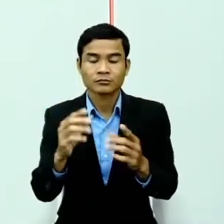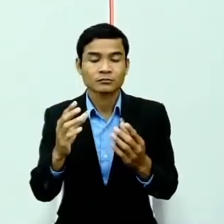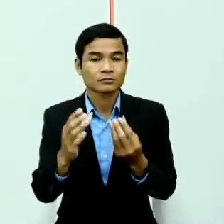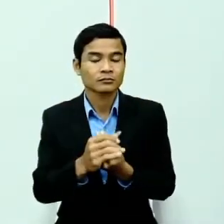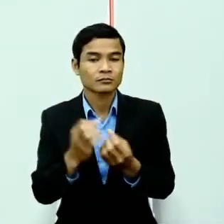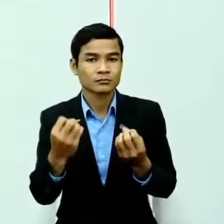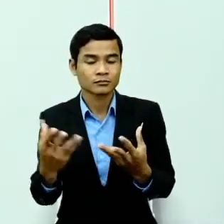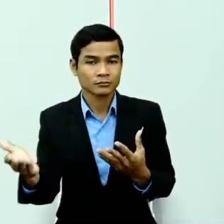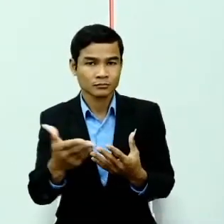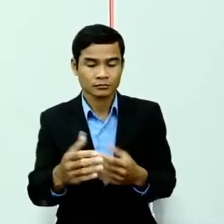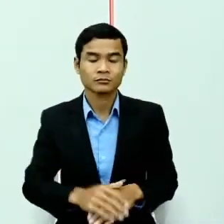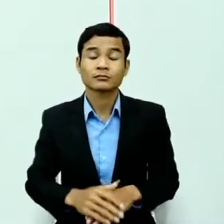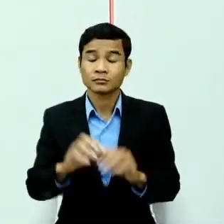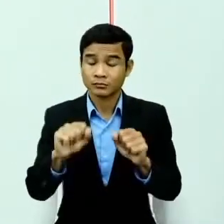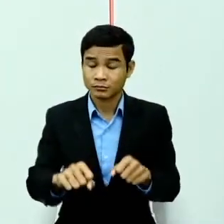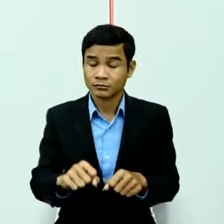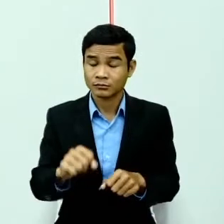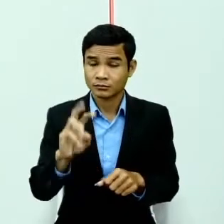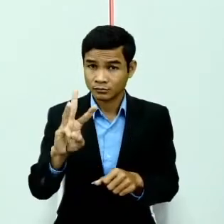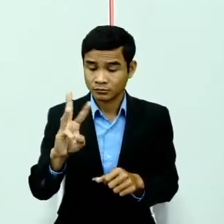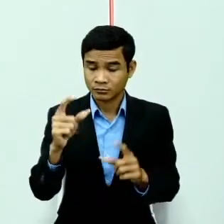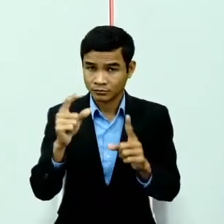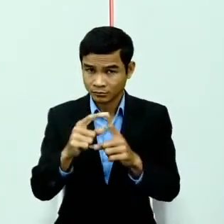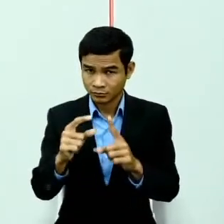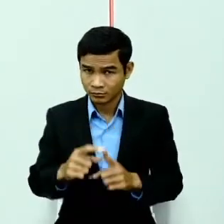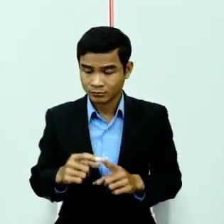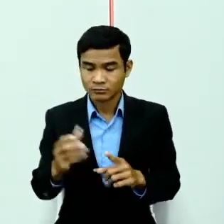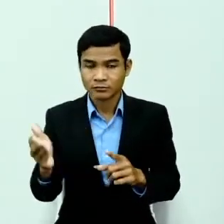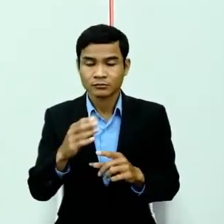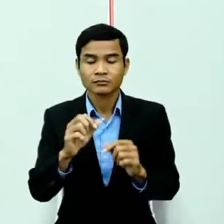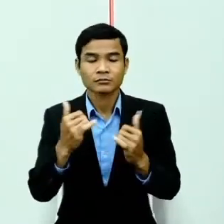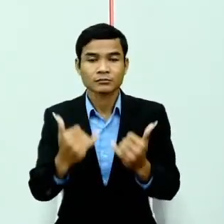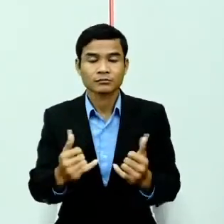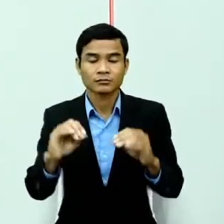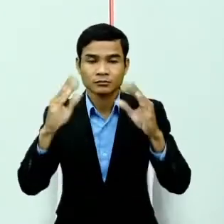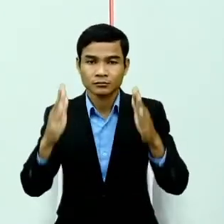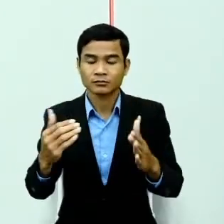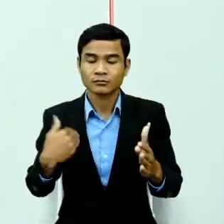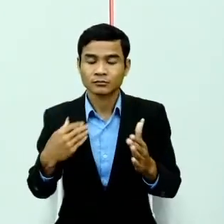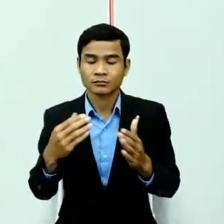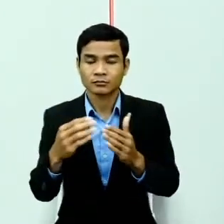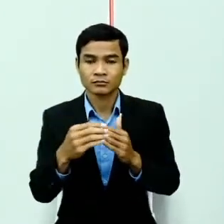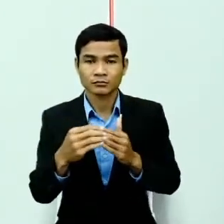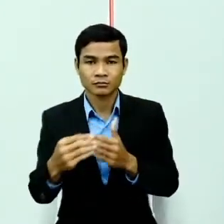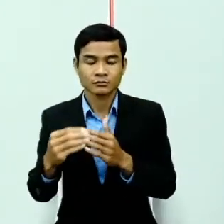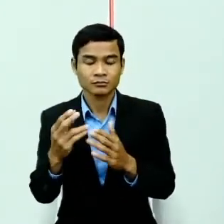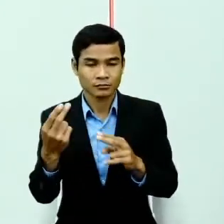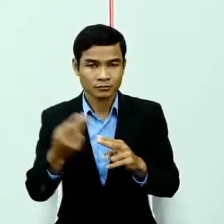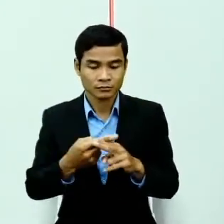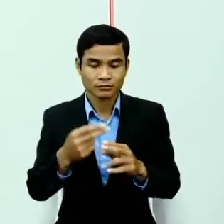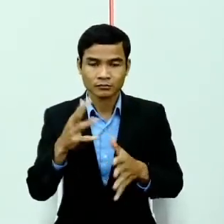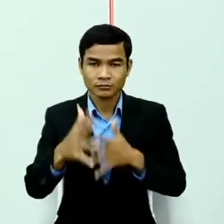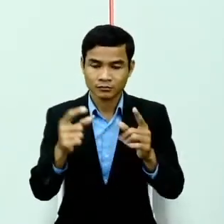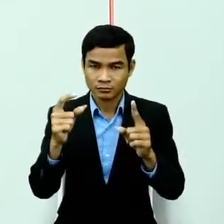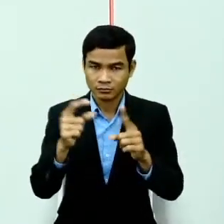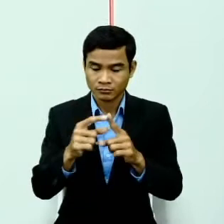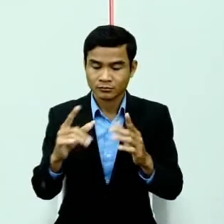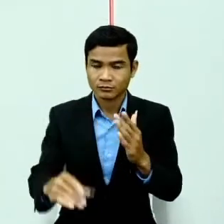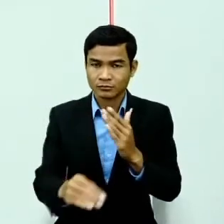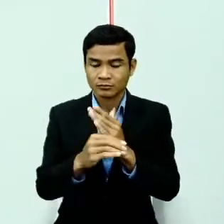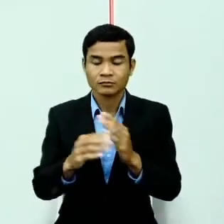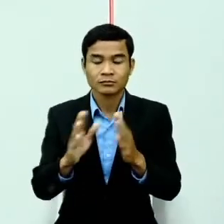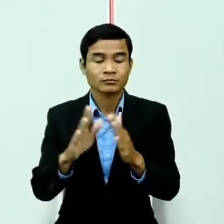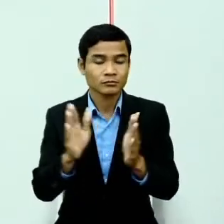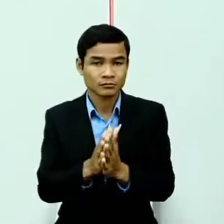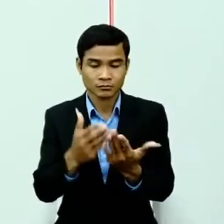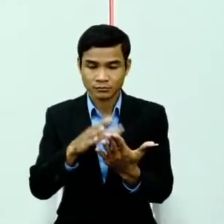màn bịa đại con cha cứ chấm nốt bấy bay pì ấy lời ní nè kêu nâng nòng con từ vật hát ăn pì bẩn tham tiệt nực nóng siêu phơi